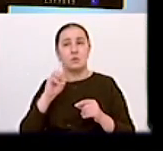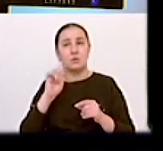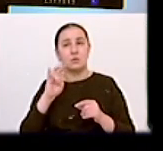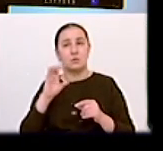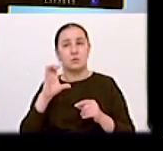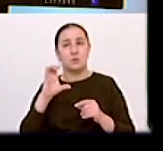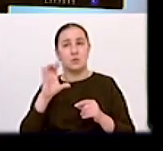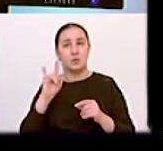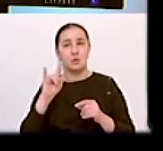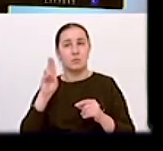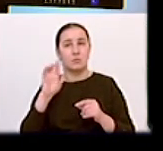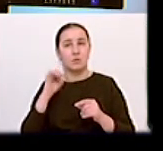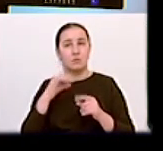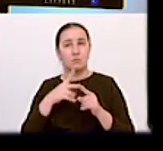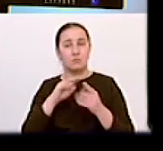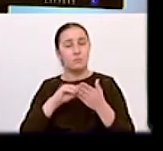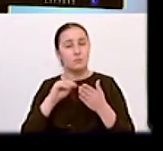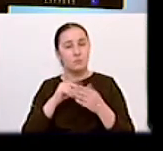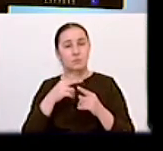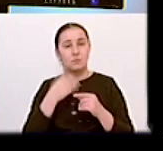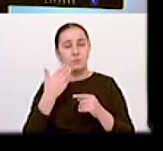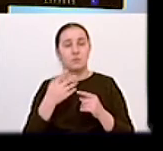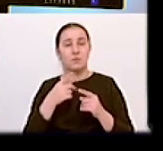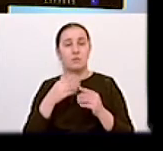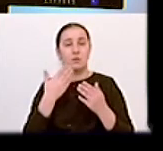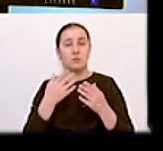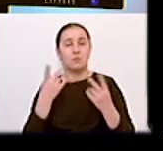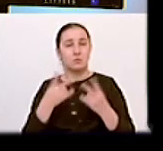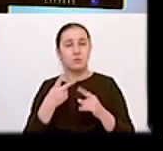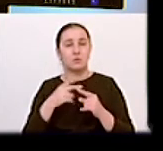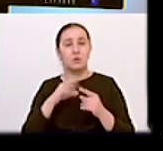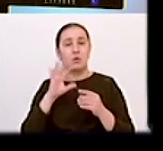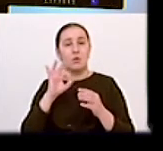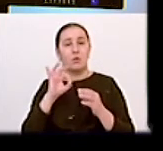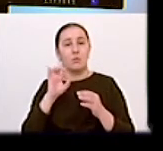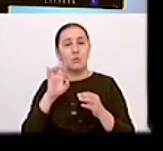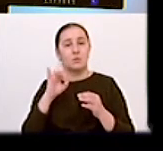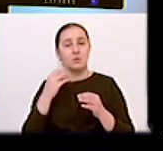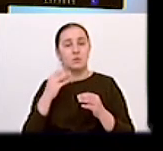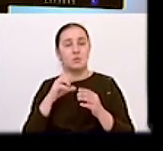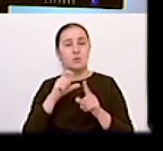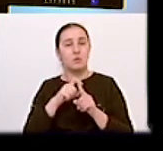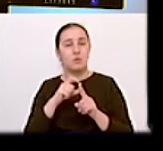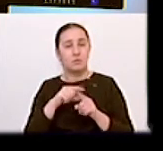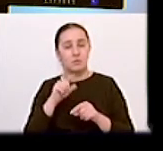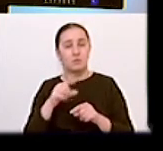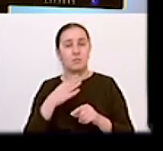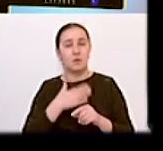упражнении. Опишите их. Вам придется использовать обобщающие слова.